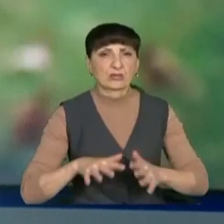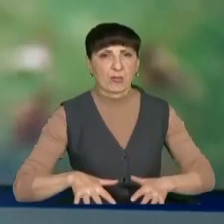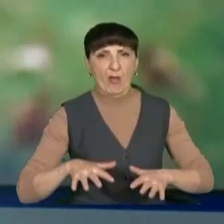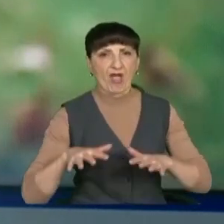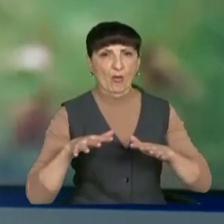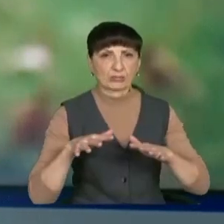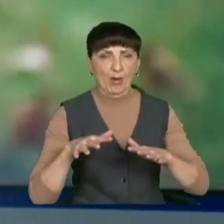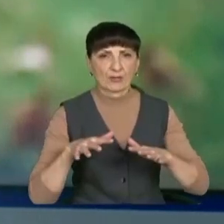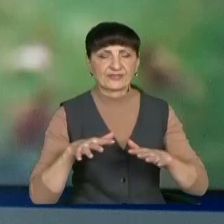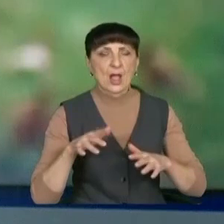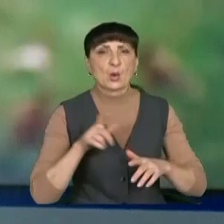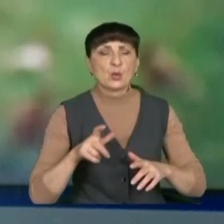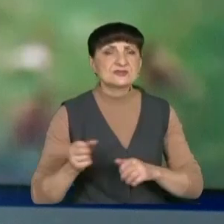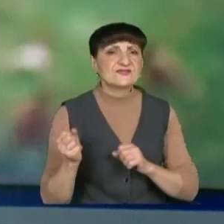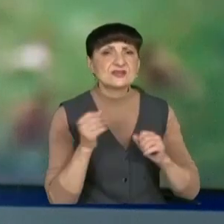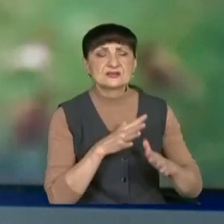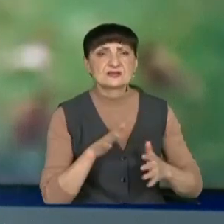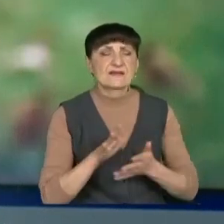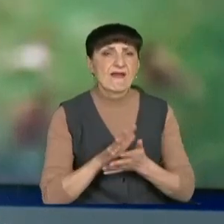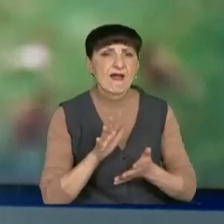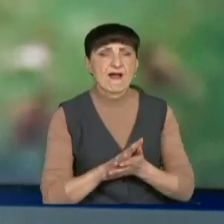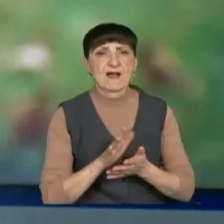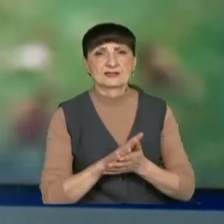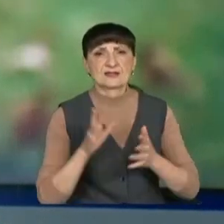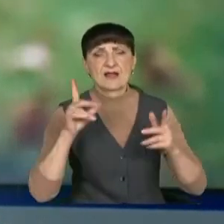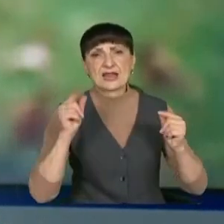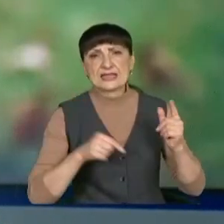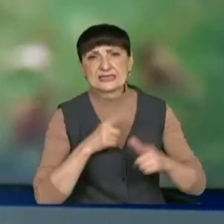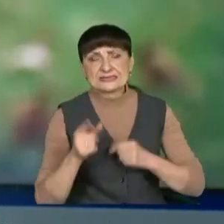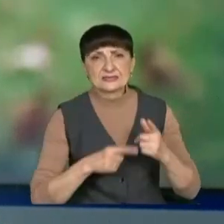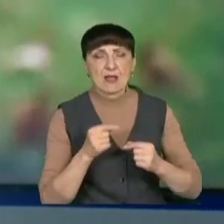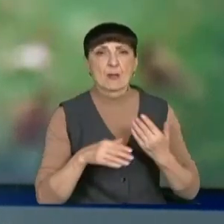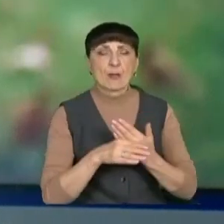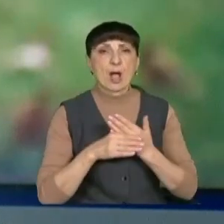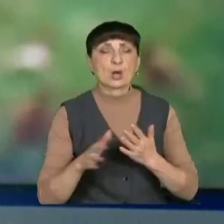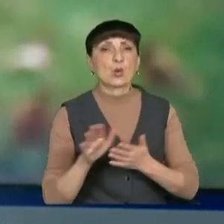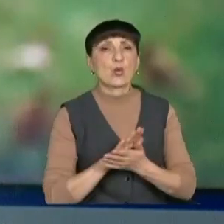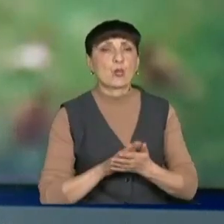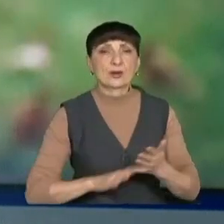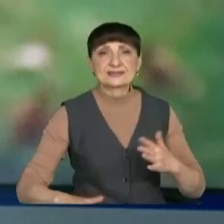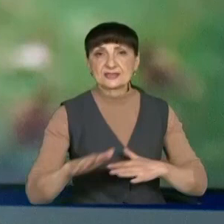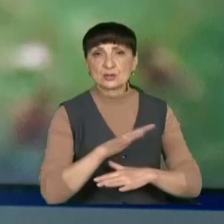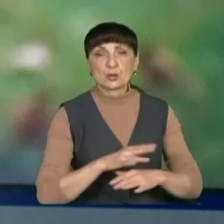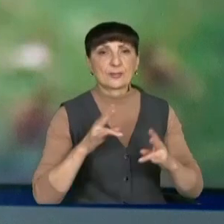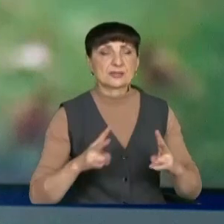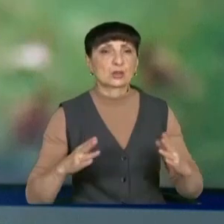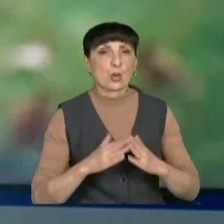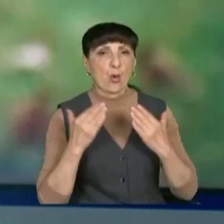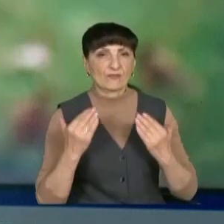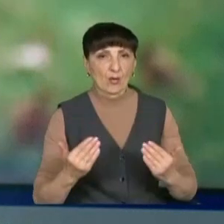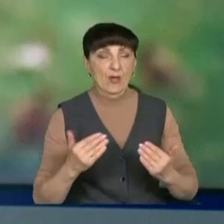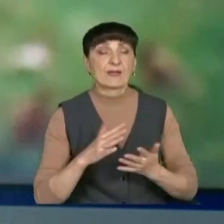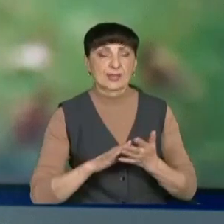паводков. Жители вывезли из затопленных улиц бытовой мусор, опавшую листву, а также помогли с уборкой территории пострадавших домов. Нургуля